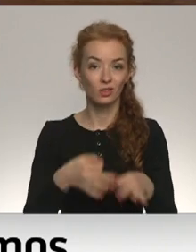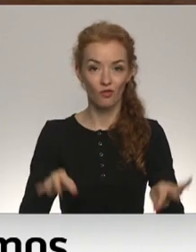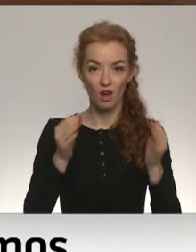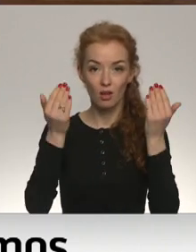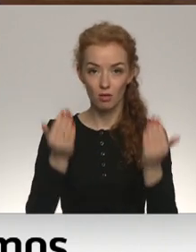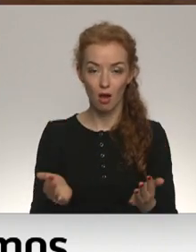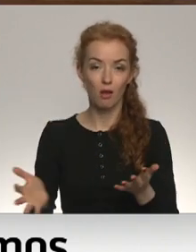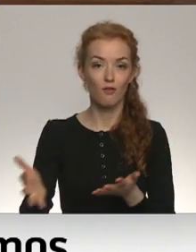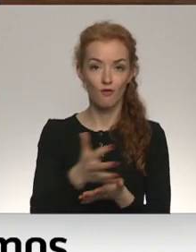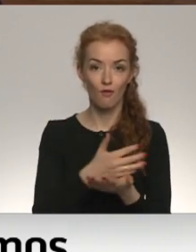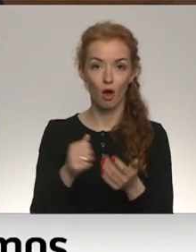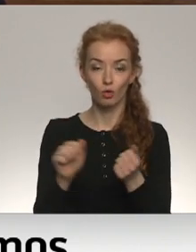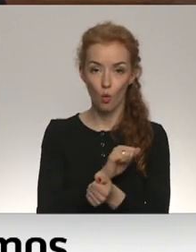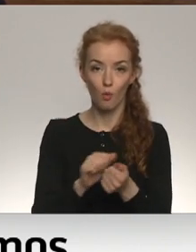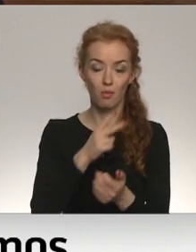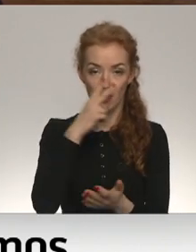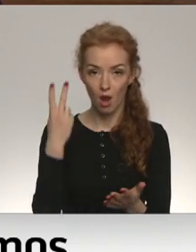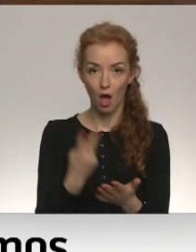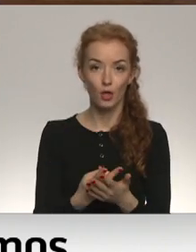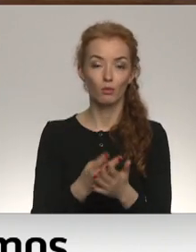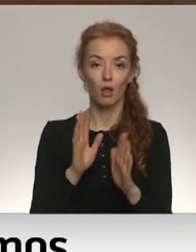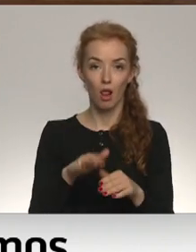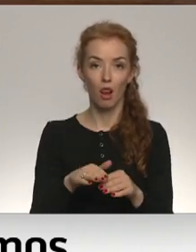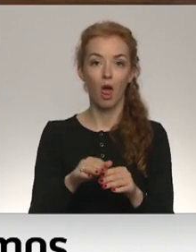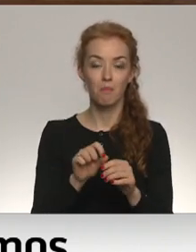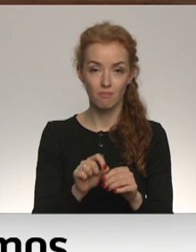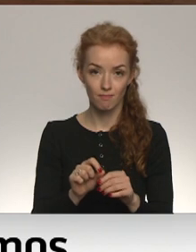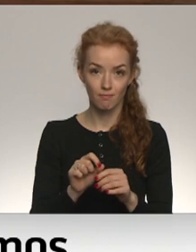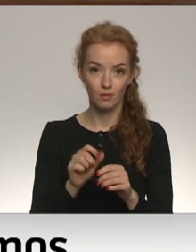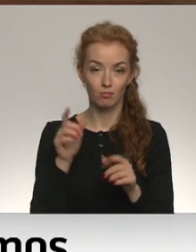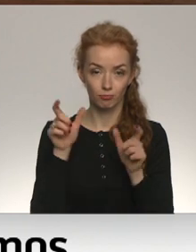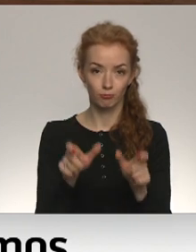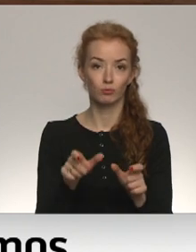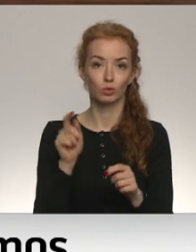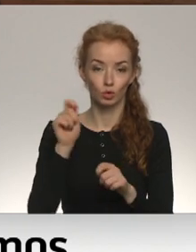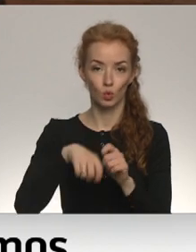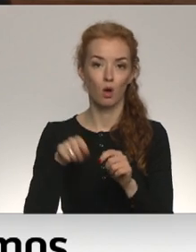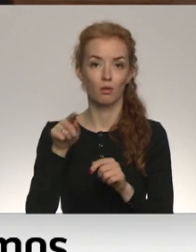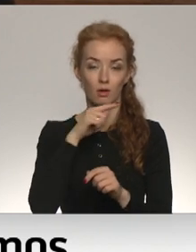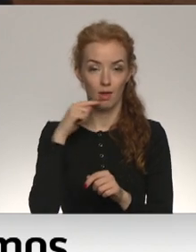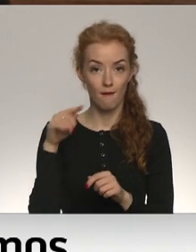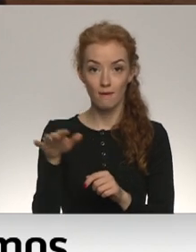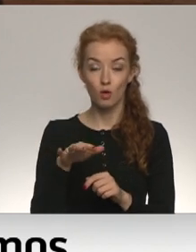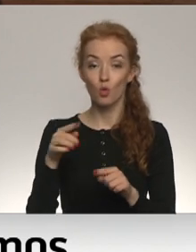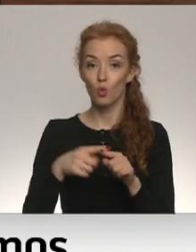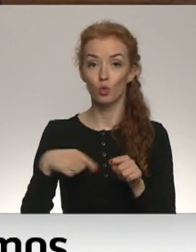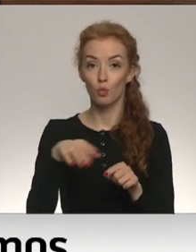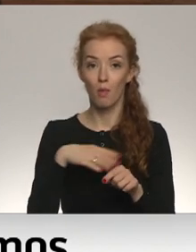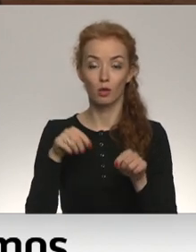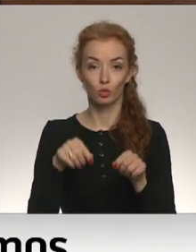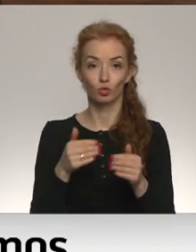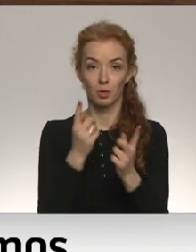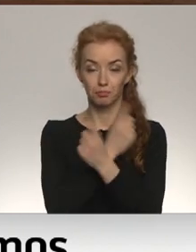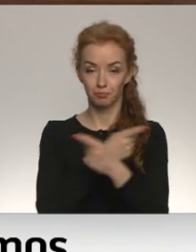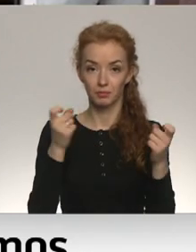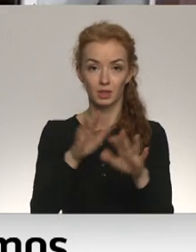vākt un dokumentēt pierādījumus, lai stiprinātu soda neizbēgamības principu. To visu mēs paužam ar šo